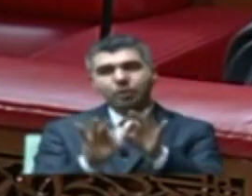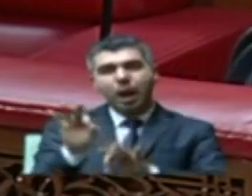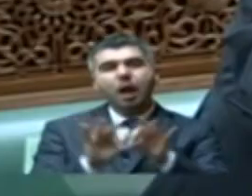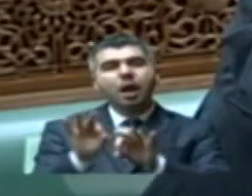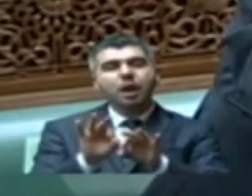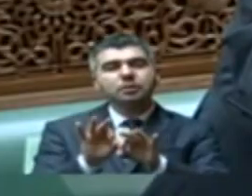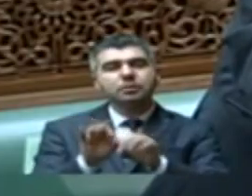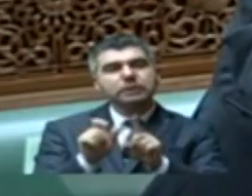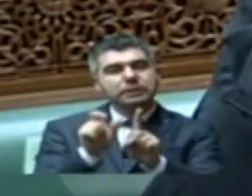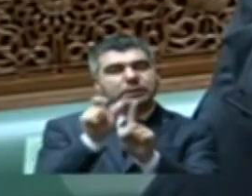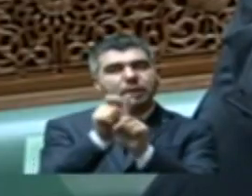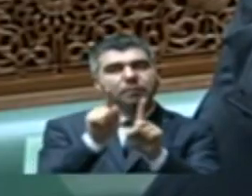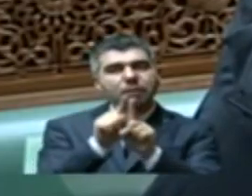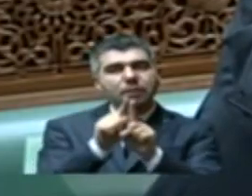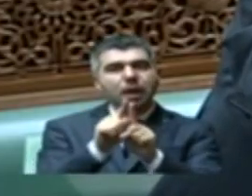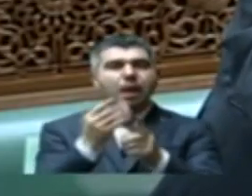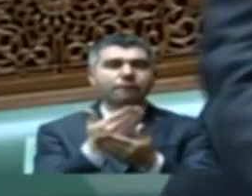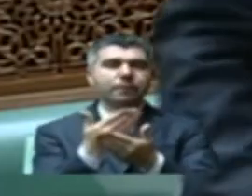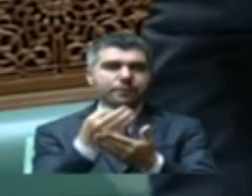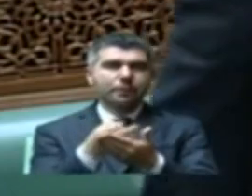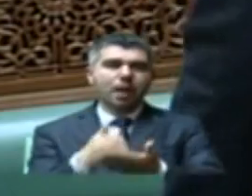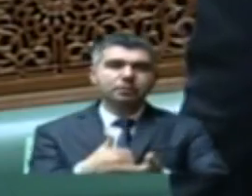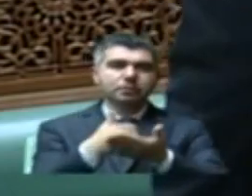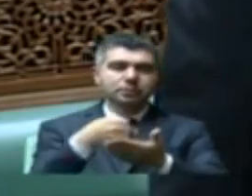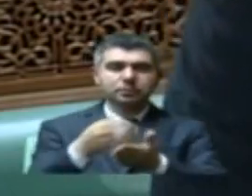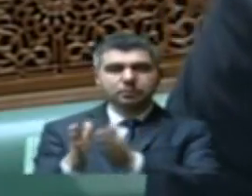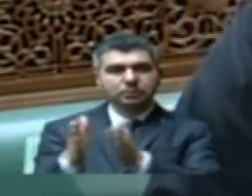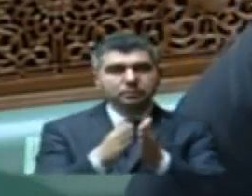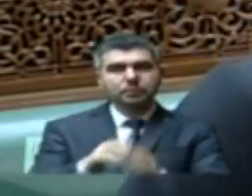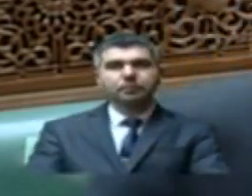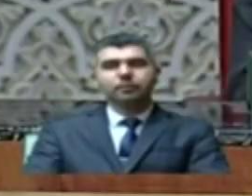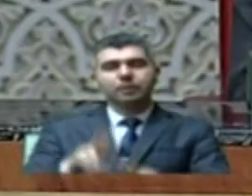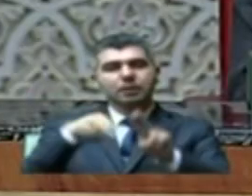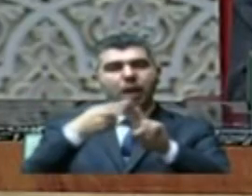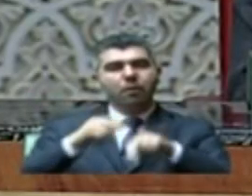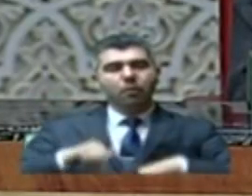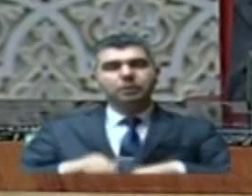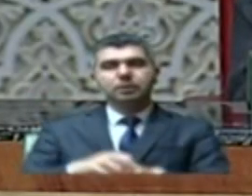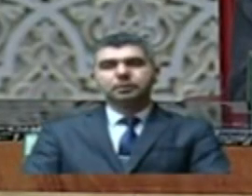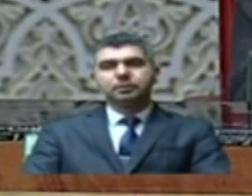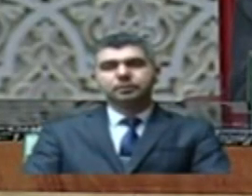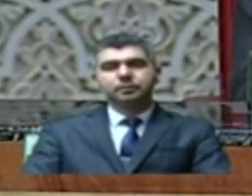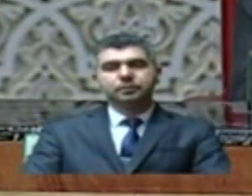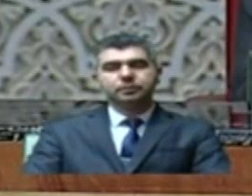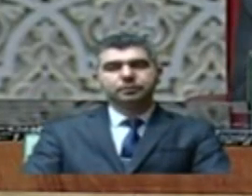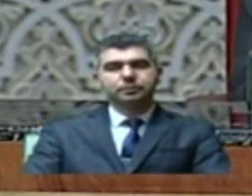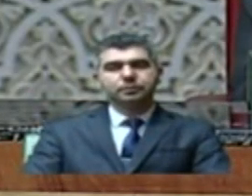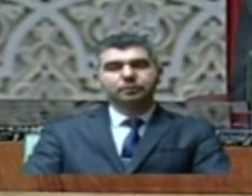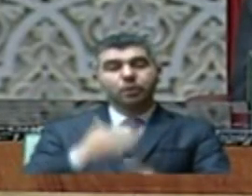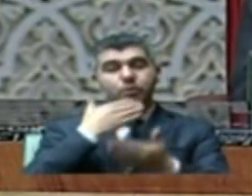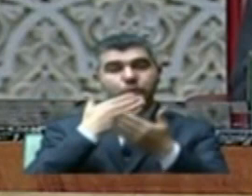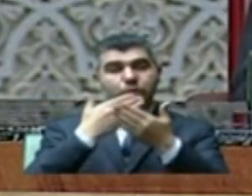أجل التخفيف من هذه الإشكالية؟ شكرا. شكرا لكم. الكلمة السيد الوزير للإجابة على السؤال.